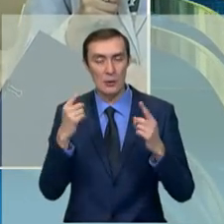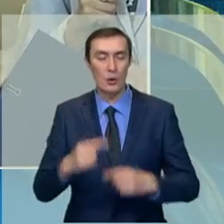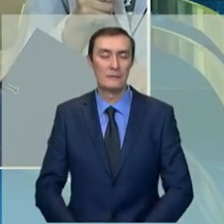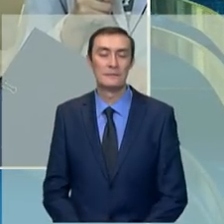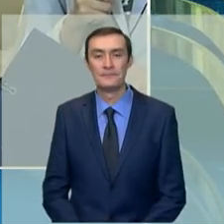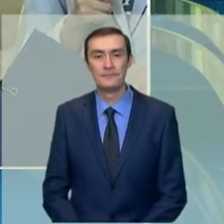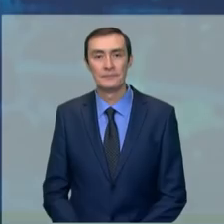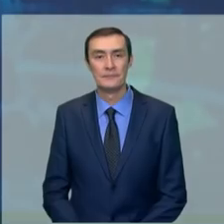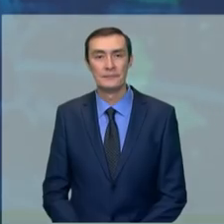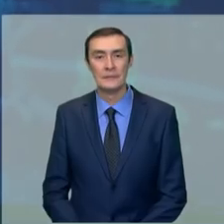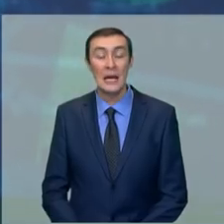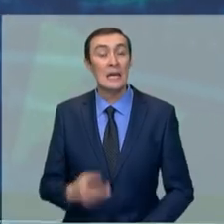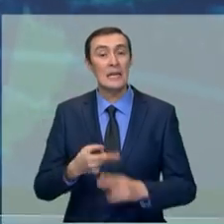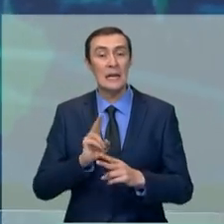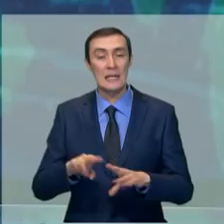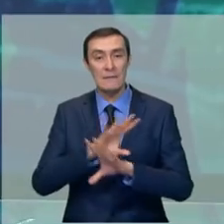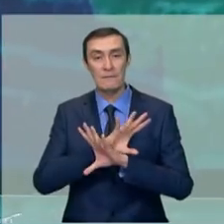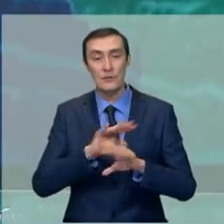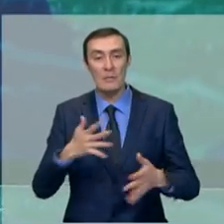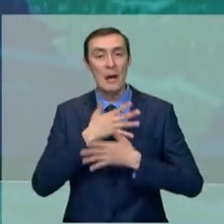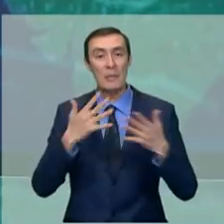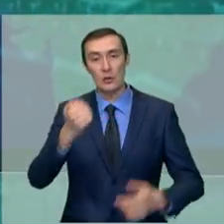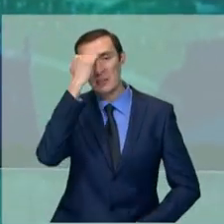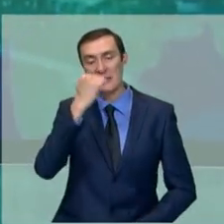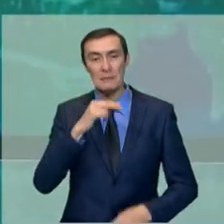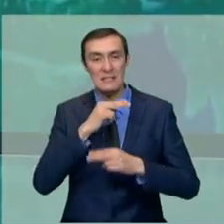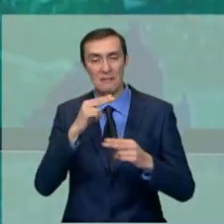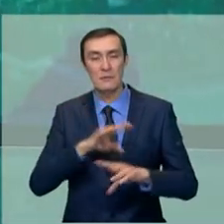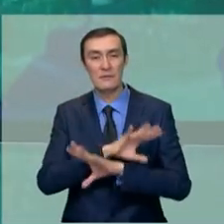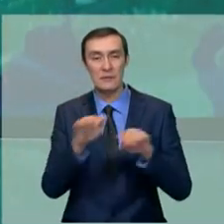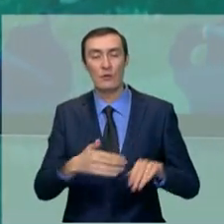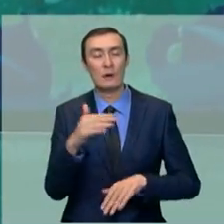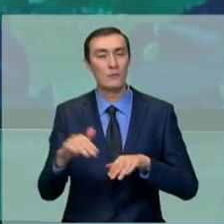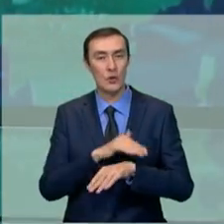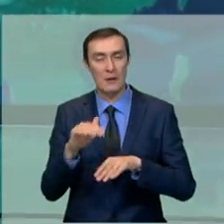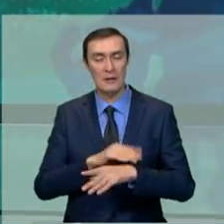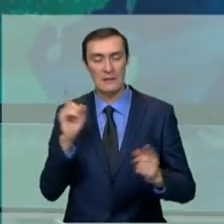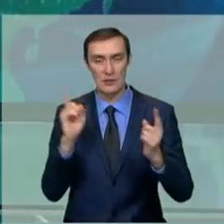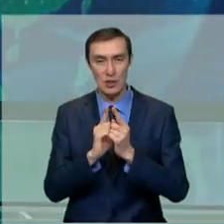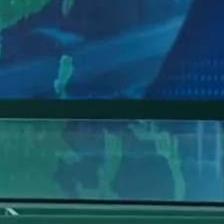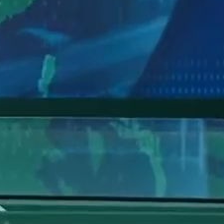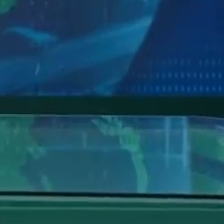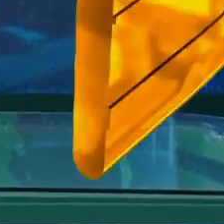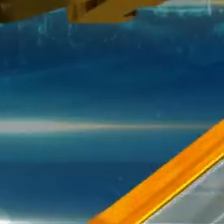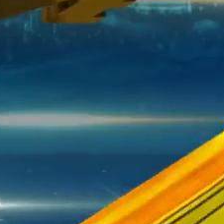реаниматологов. И на этом все. Следите за новостями на телеканале Хабар. Всего вам доброго и до свидания.